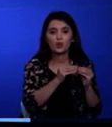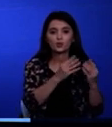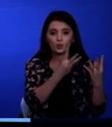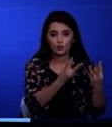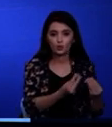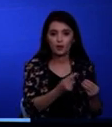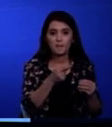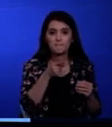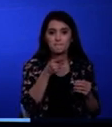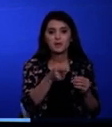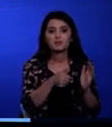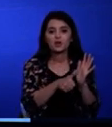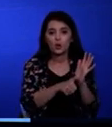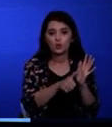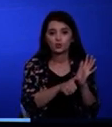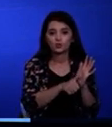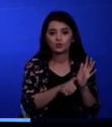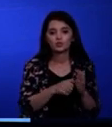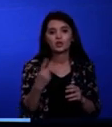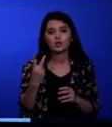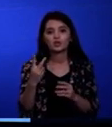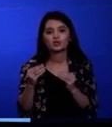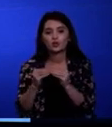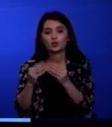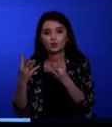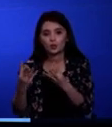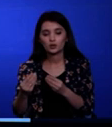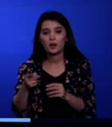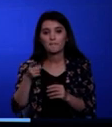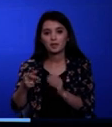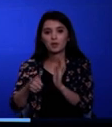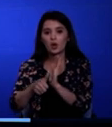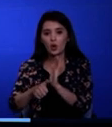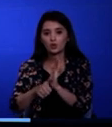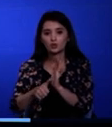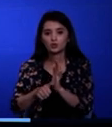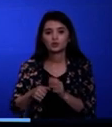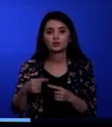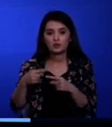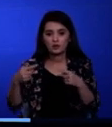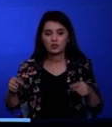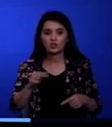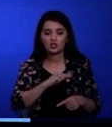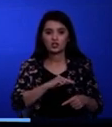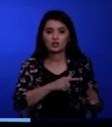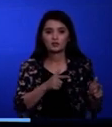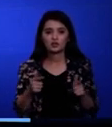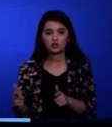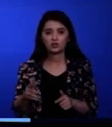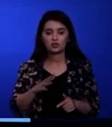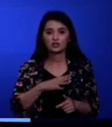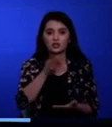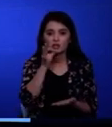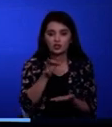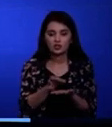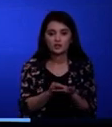kunlikda 1600 ta detal, 2-10 kunlikda ham 1600 ta detal ishlab chiqarilgan.